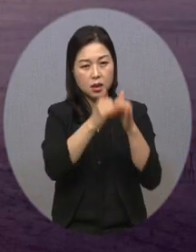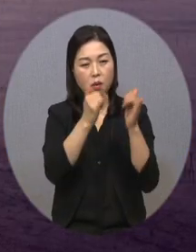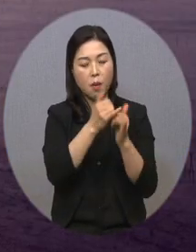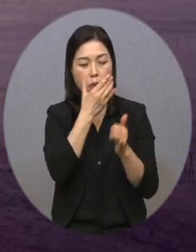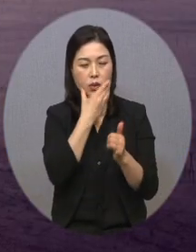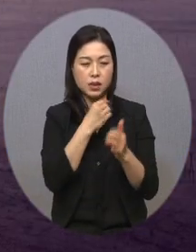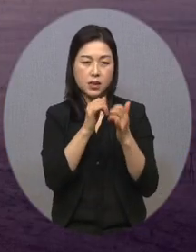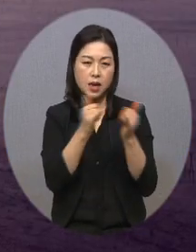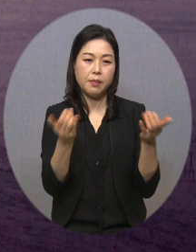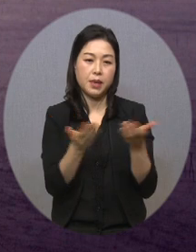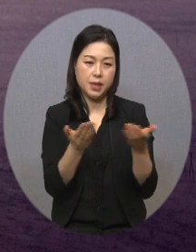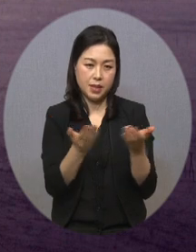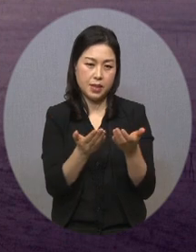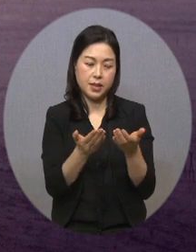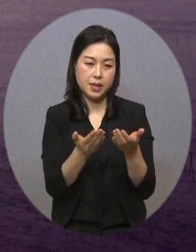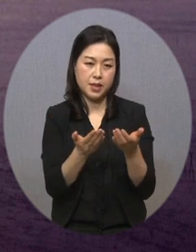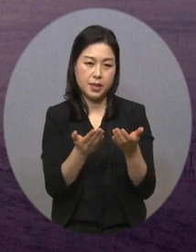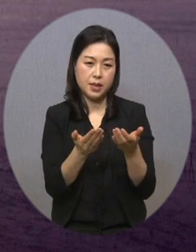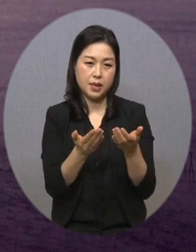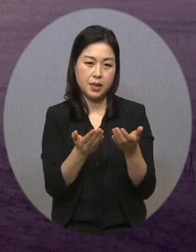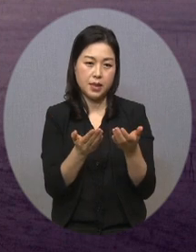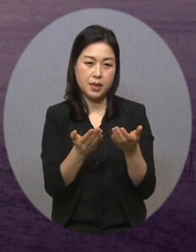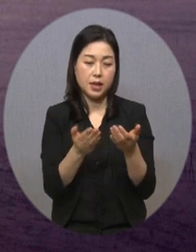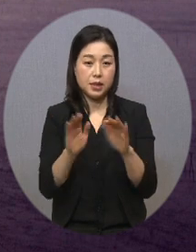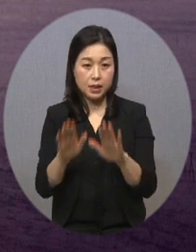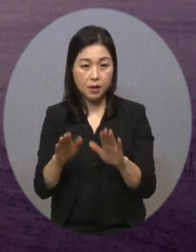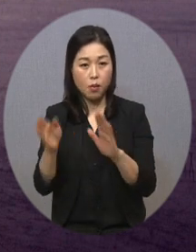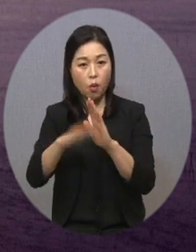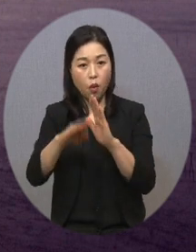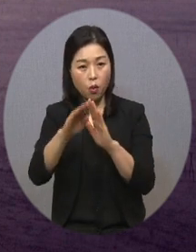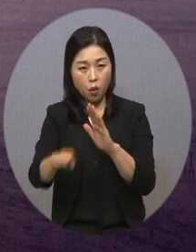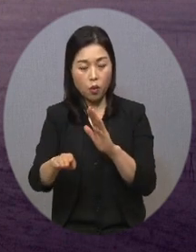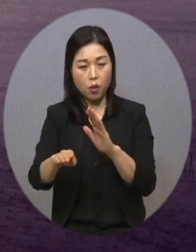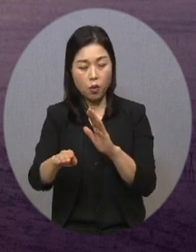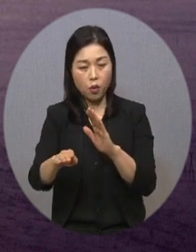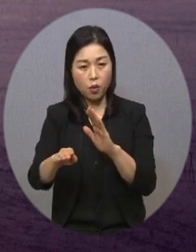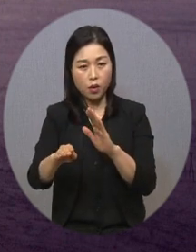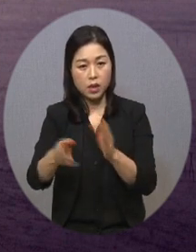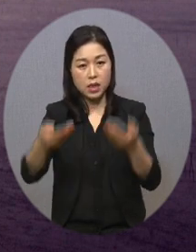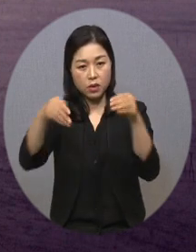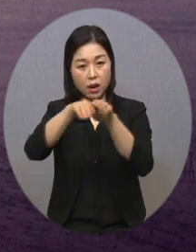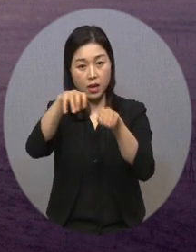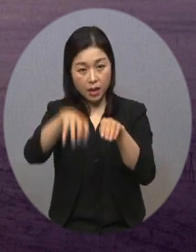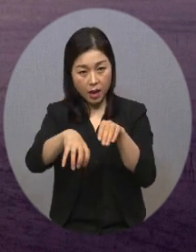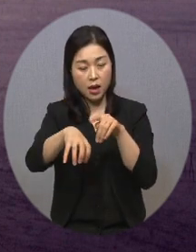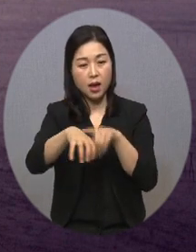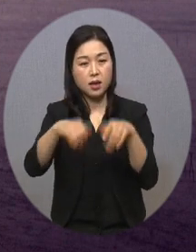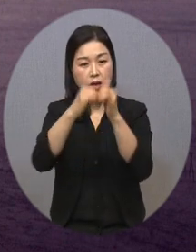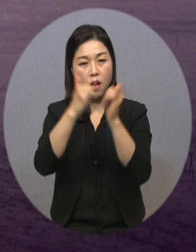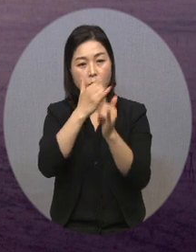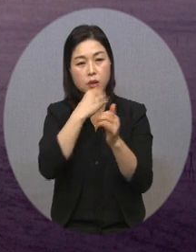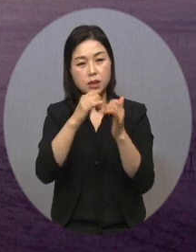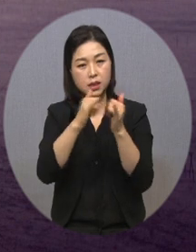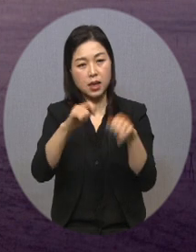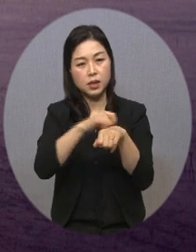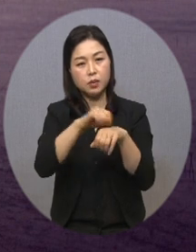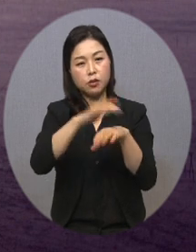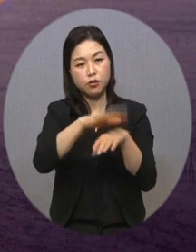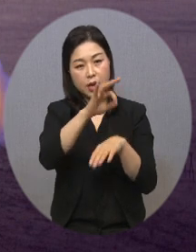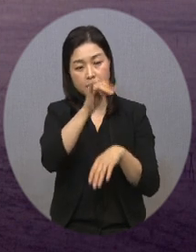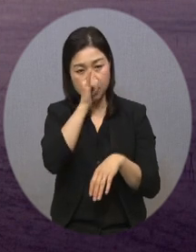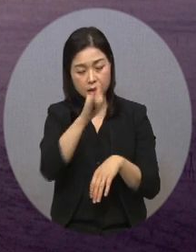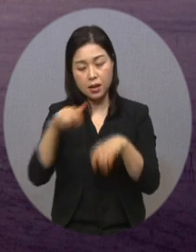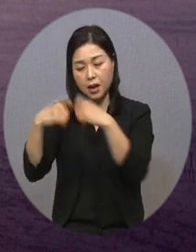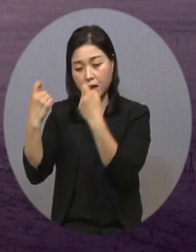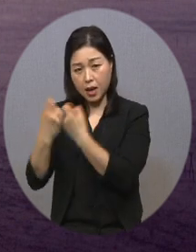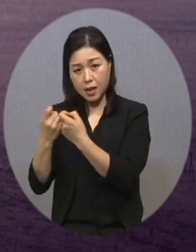사회복지사들이 근무를 하고 있었지만은 지금 공공기관의 사회복지사 특별수당은 지급되고 있지만은 민간